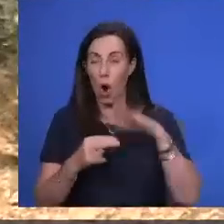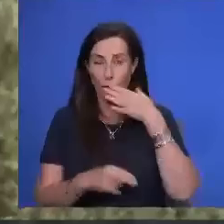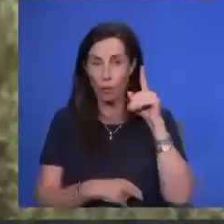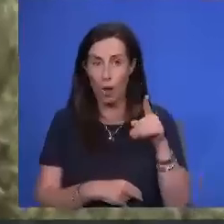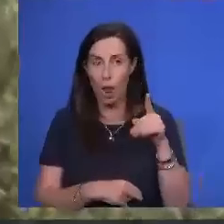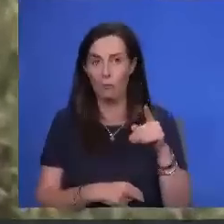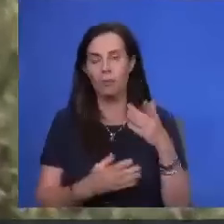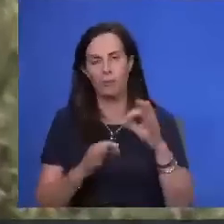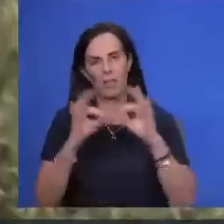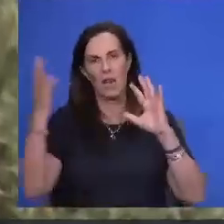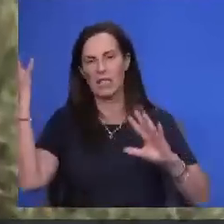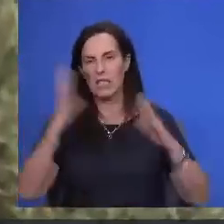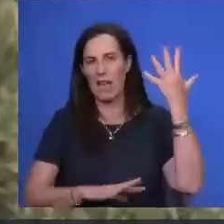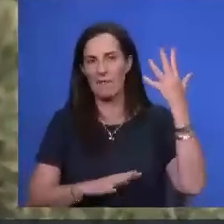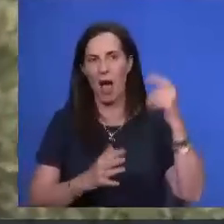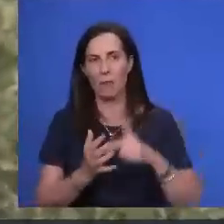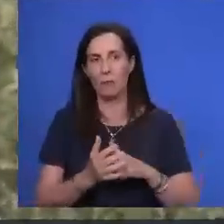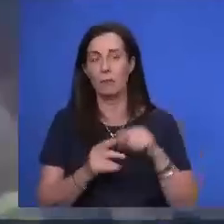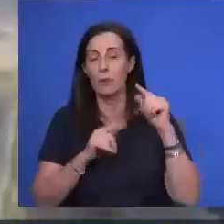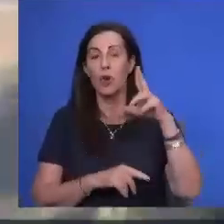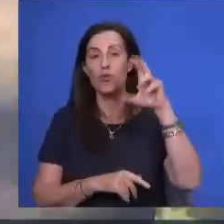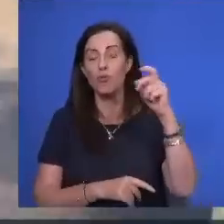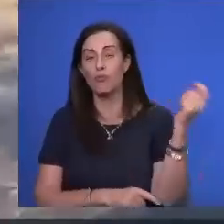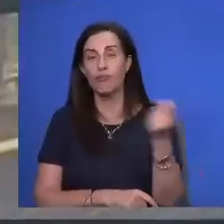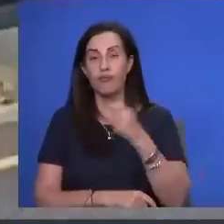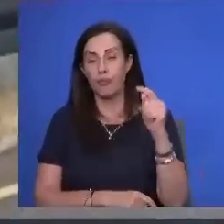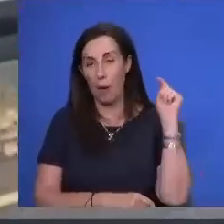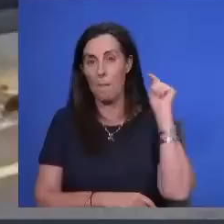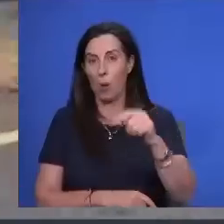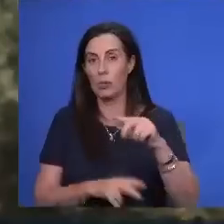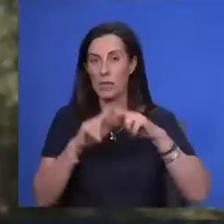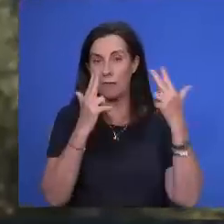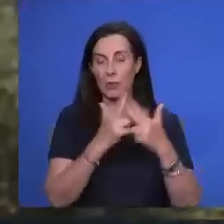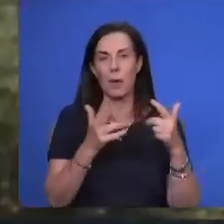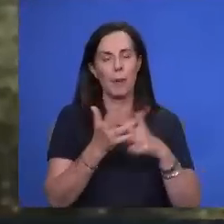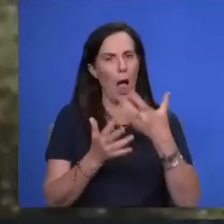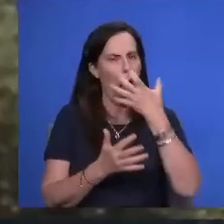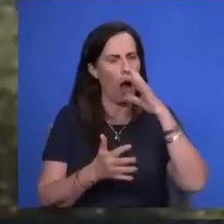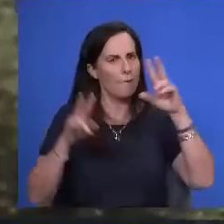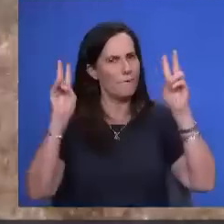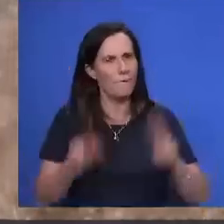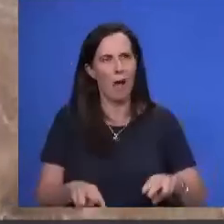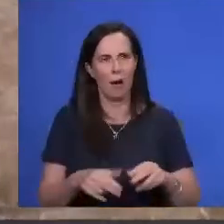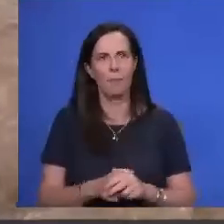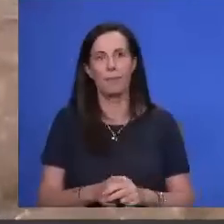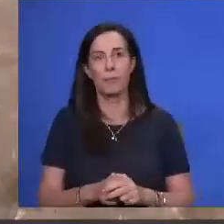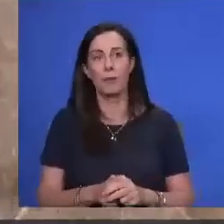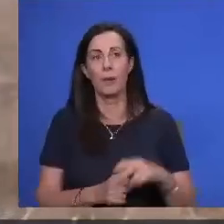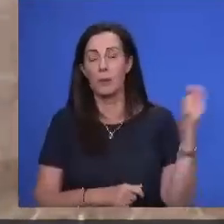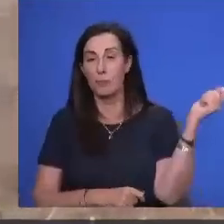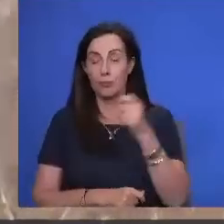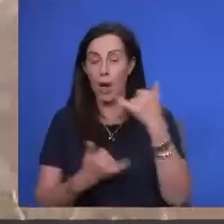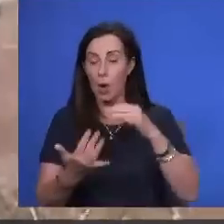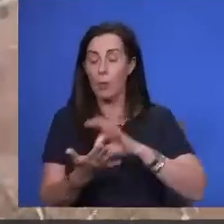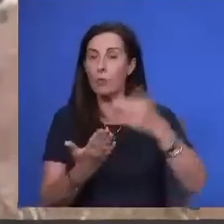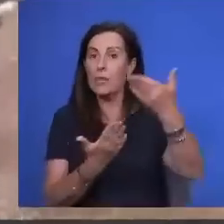ירושלים השתוללה שריפה, אליה הוקפצו למעלה מ-30 צוותי כיבוי עקב החום הכבד והרוחות. בכיבוי אש נחתם היום